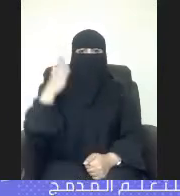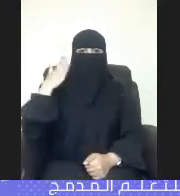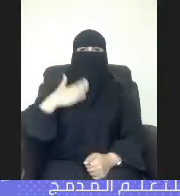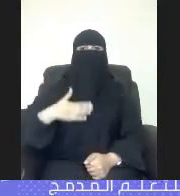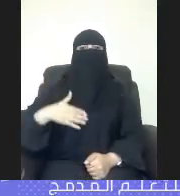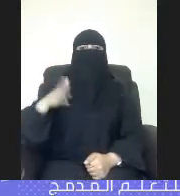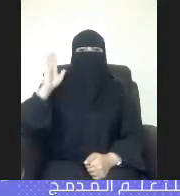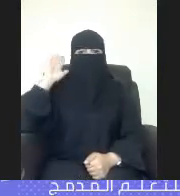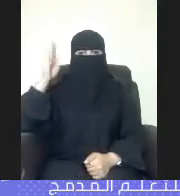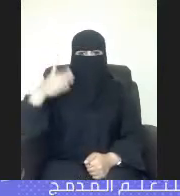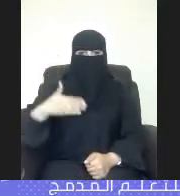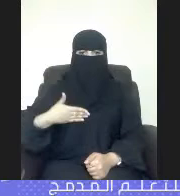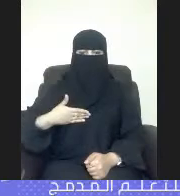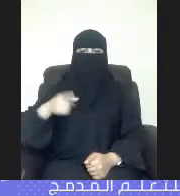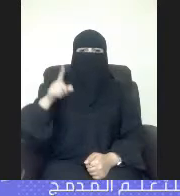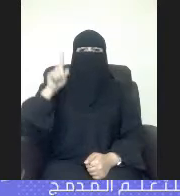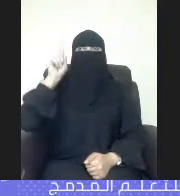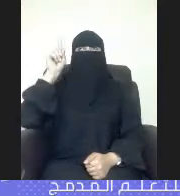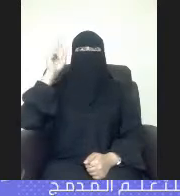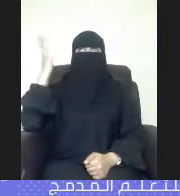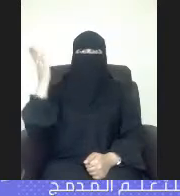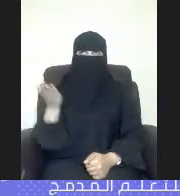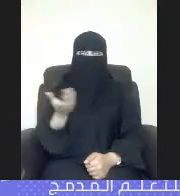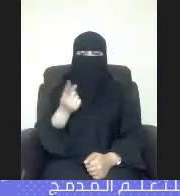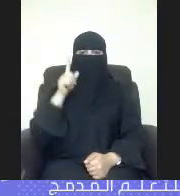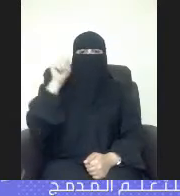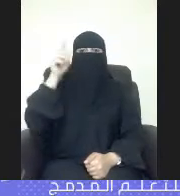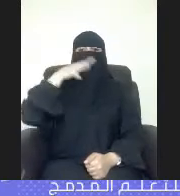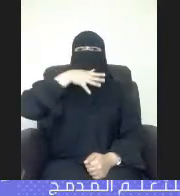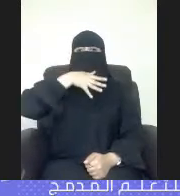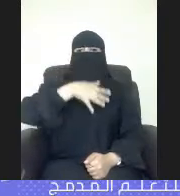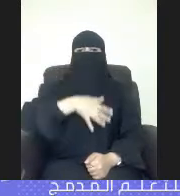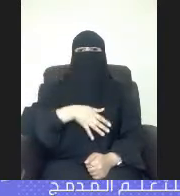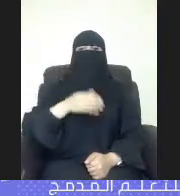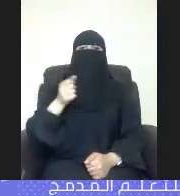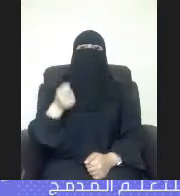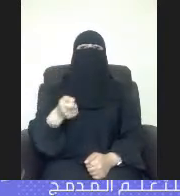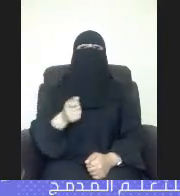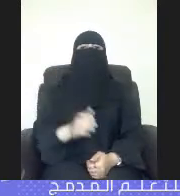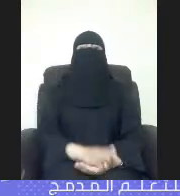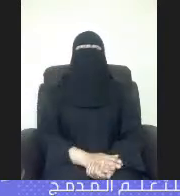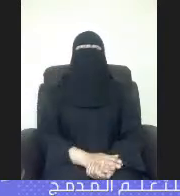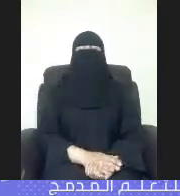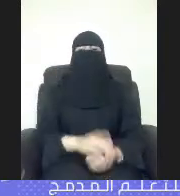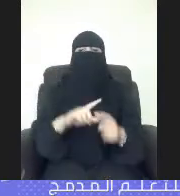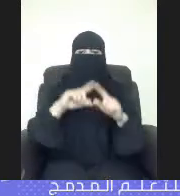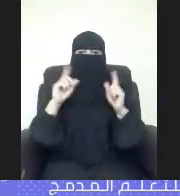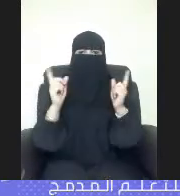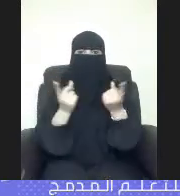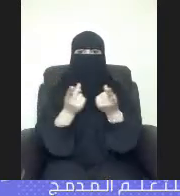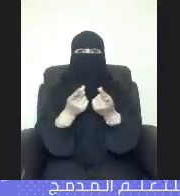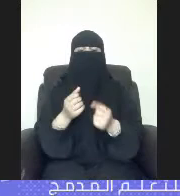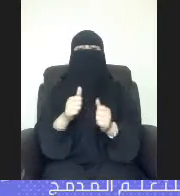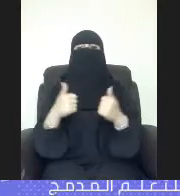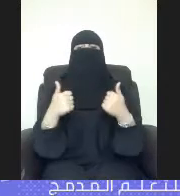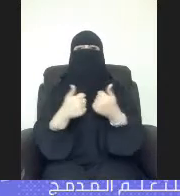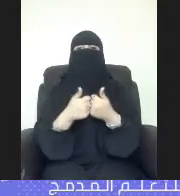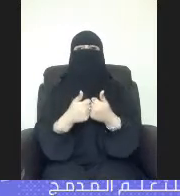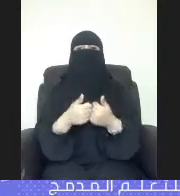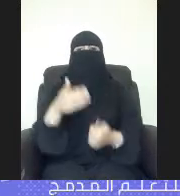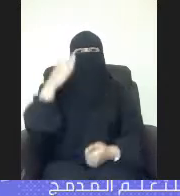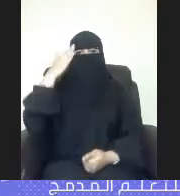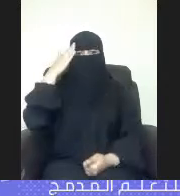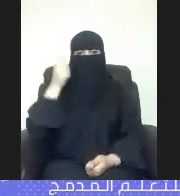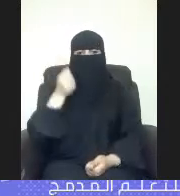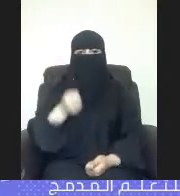خلق الله سيدنا محمد صلى الله عليه وعلى آله وصحبه أجمعين. الإخوة